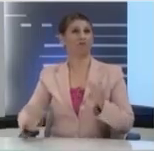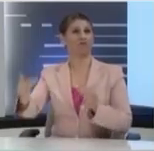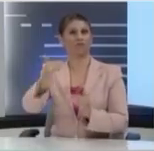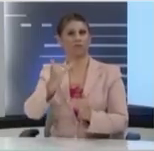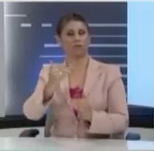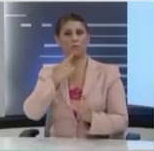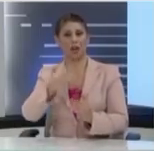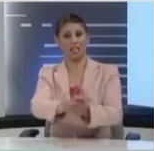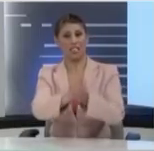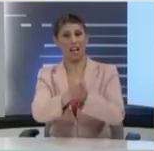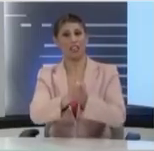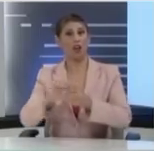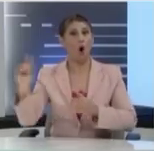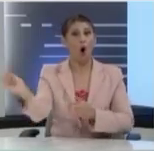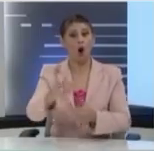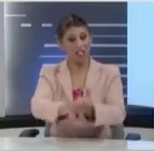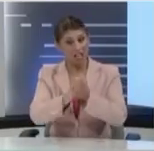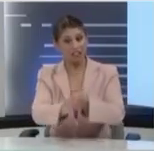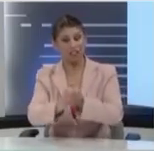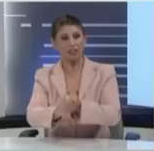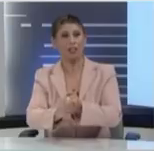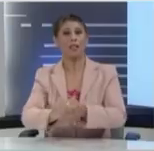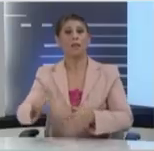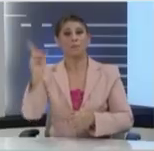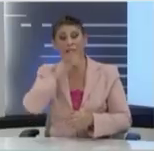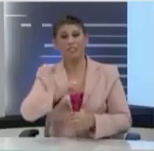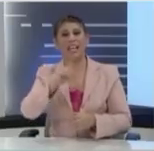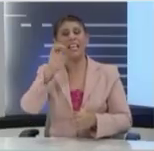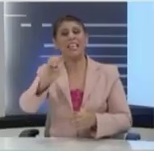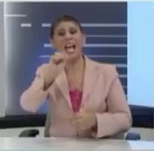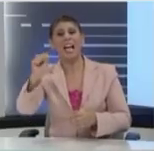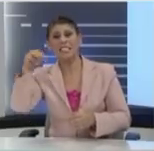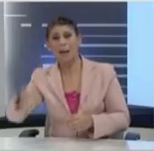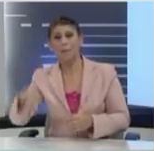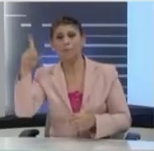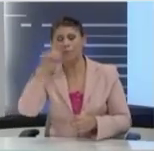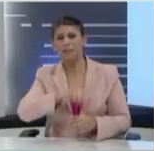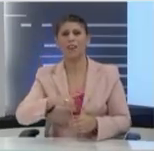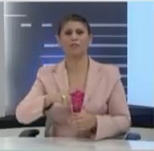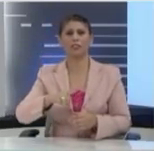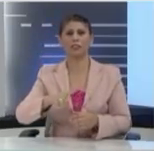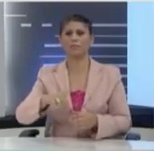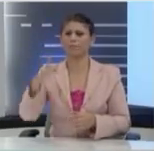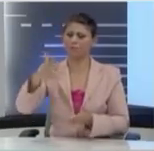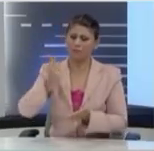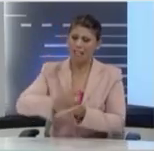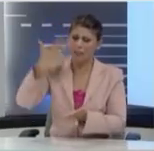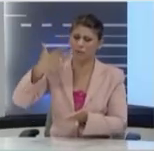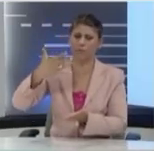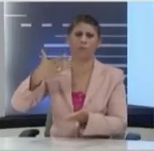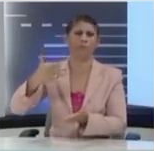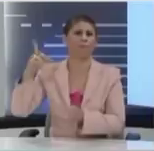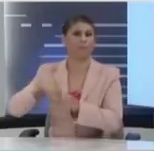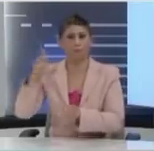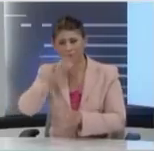έδιναν ένα τον άλλον συγχαρητήρια, ψεύτες τα στελέχη του ESM, ψεύτες οι επικεφαλείς των οίκων αξιολόγηση που μας αναβαθμίζουν,